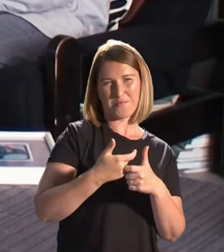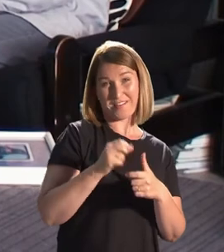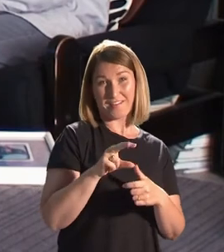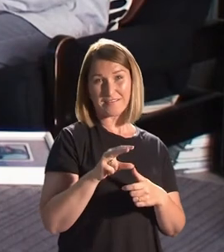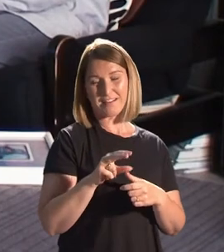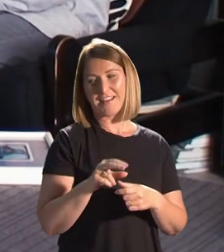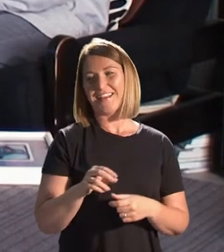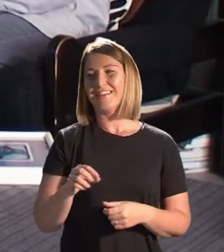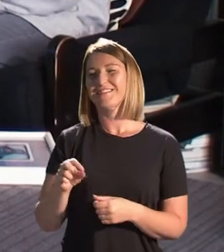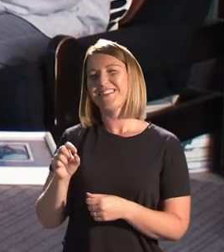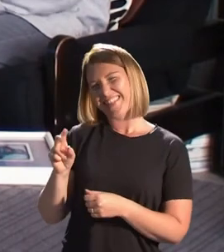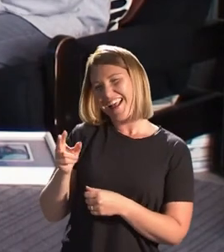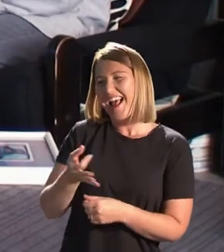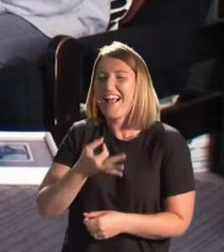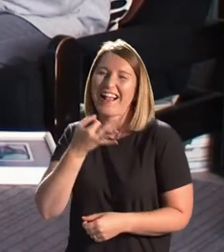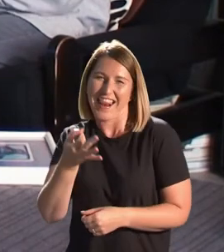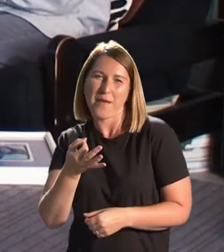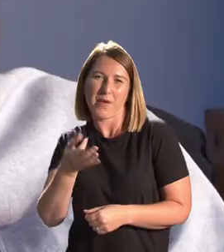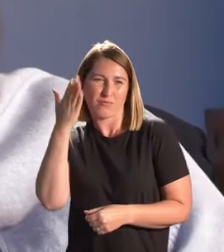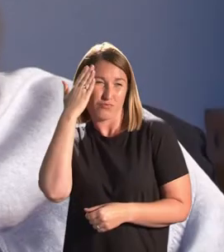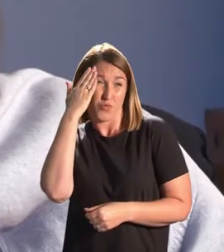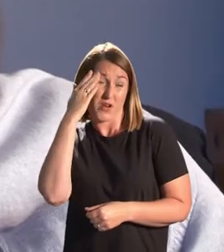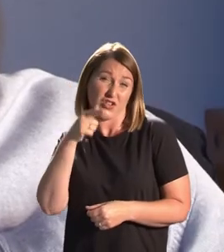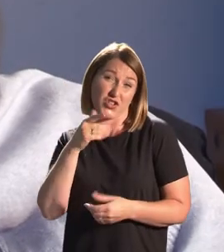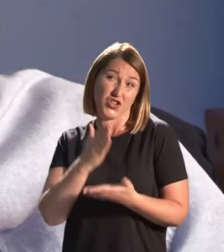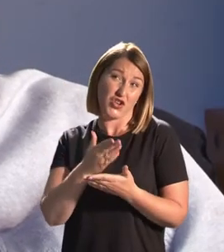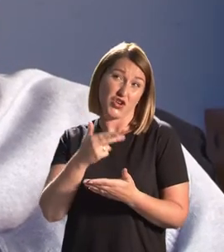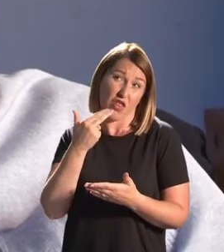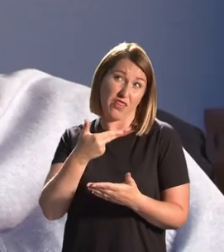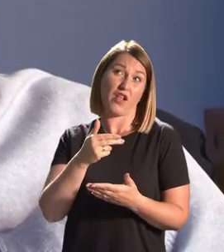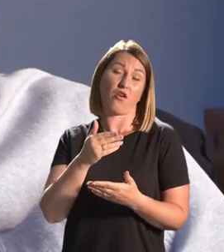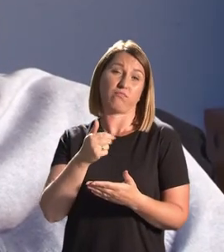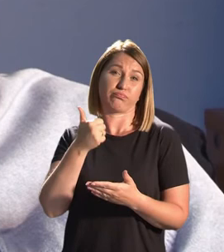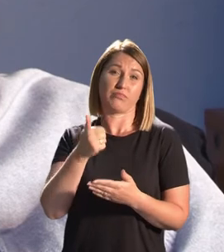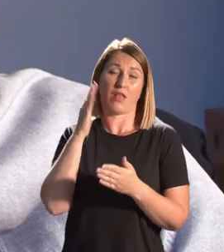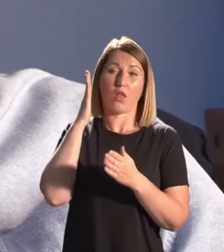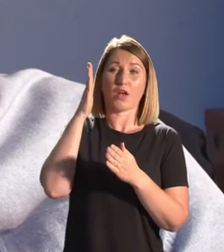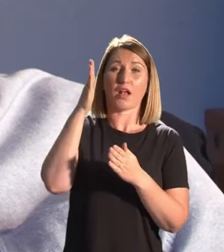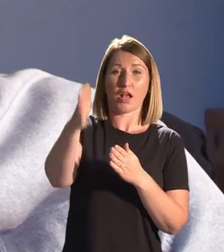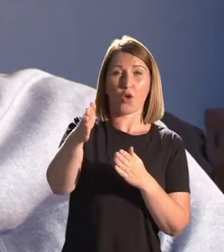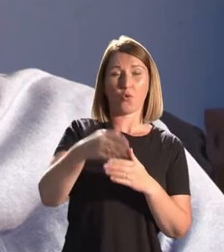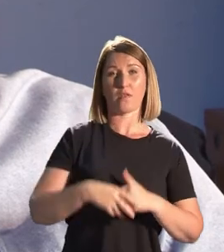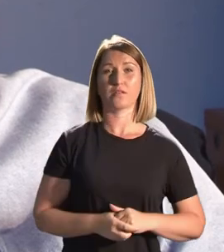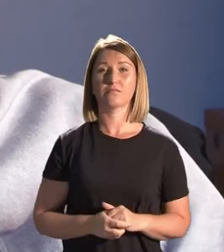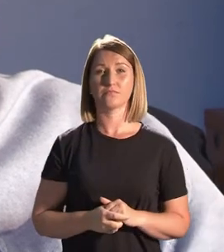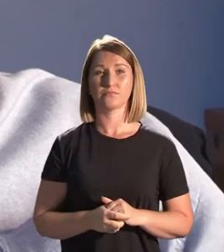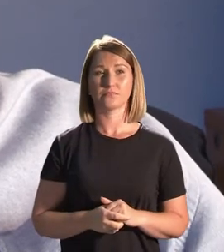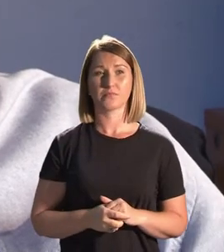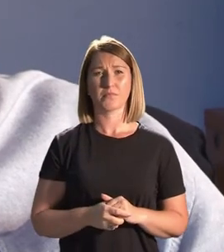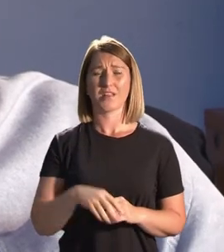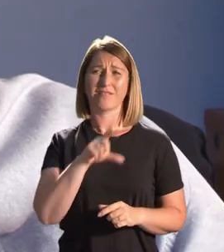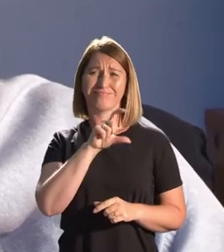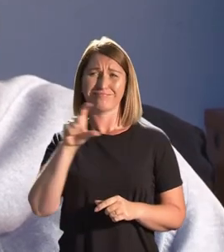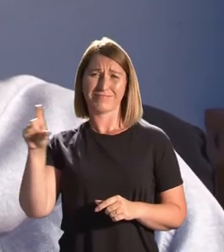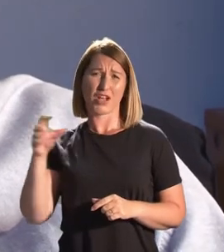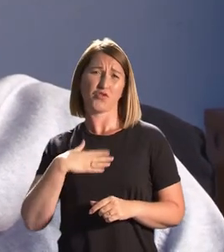No lepiej być wszechstronnym niż nie wiem, w jednym kierunku, czy no bo... A czasu jest dużo